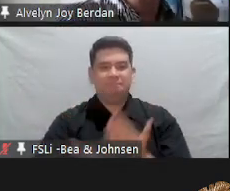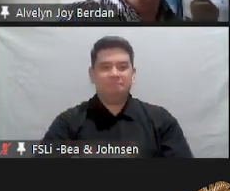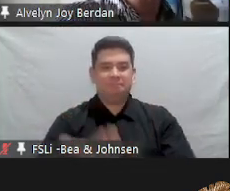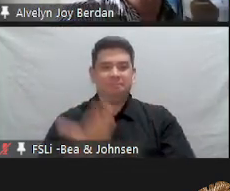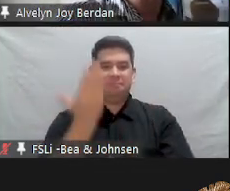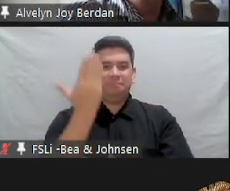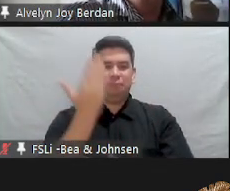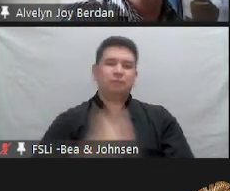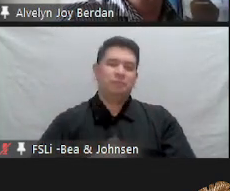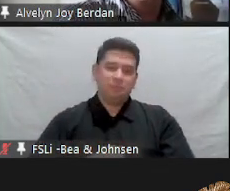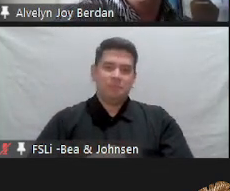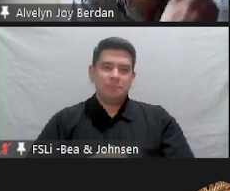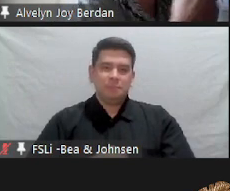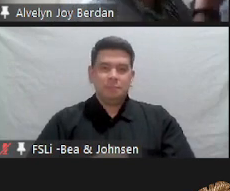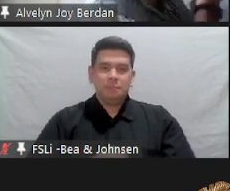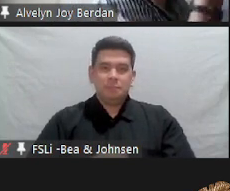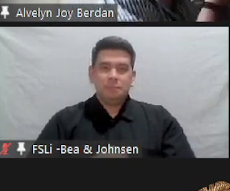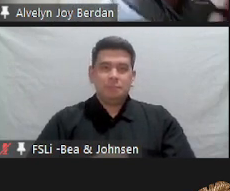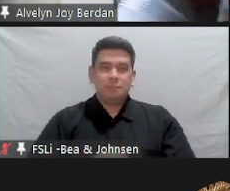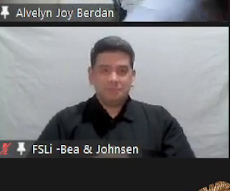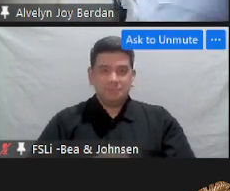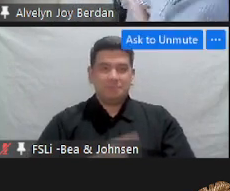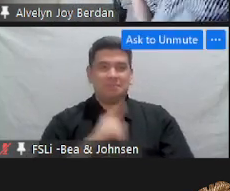Ayan, maraming salamat, Tita Chat.